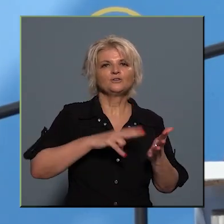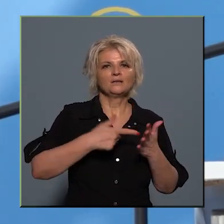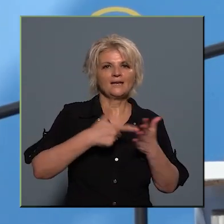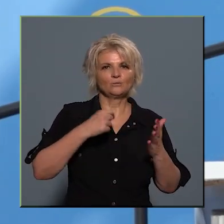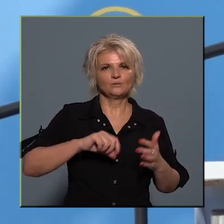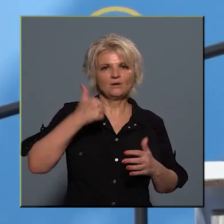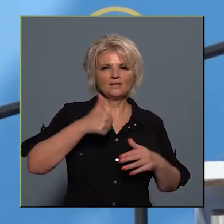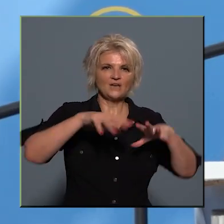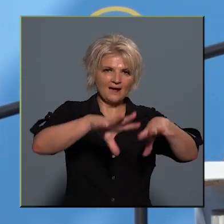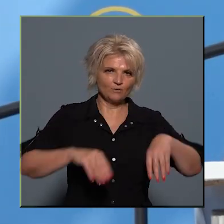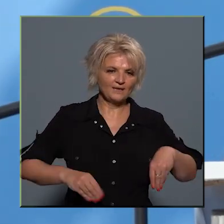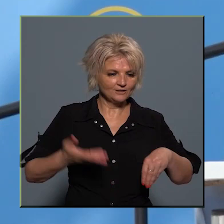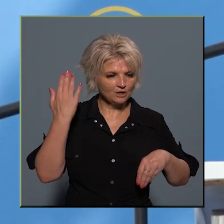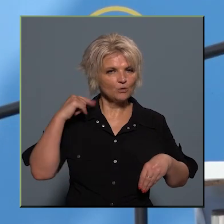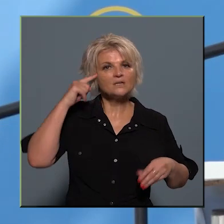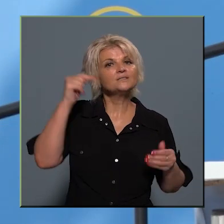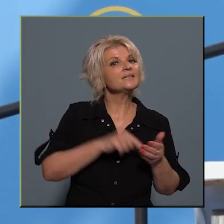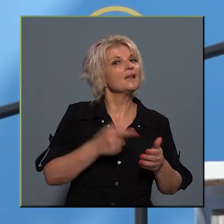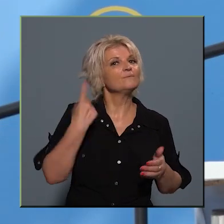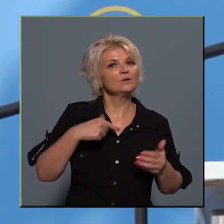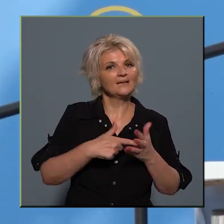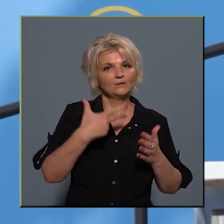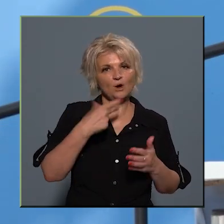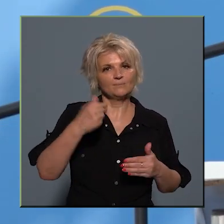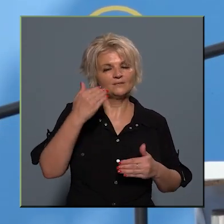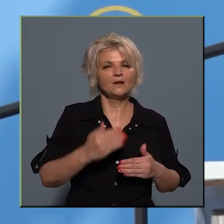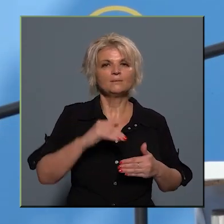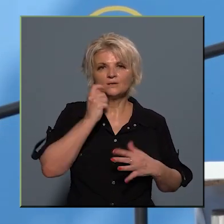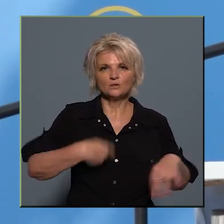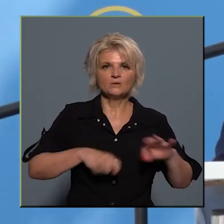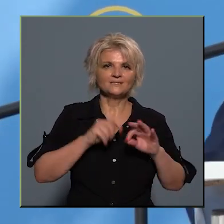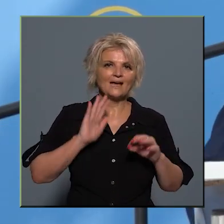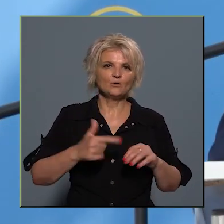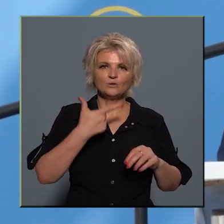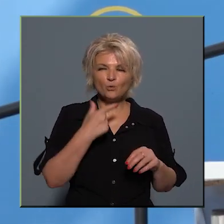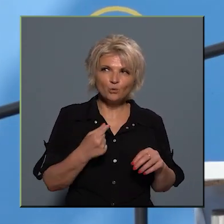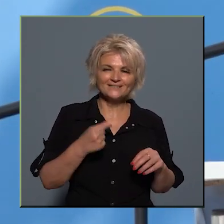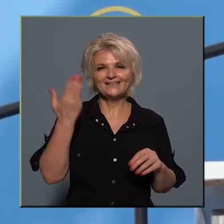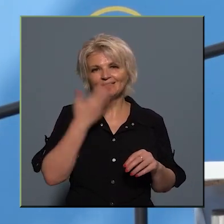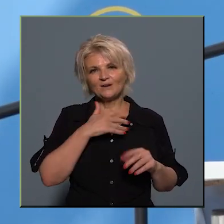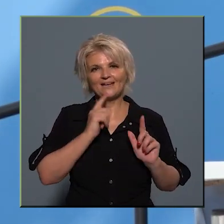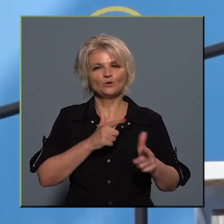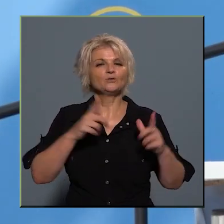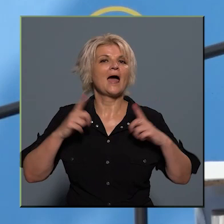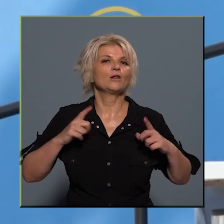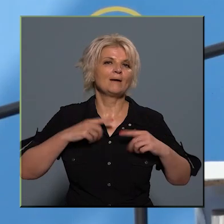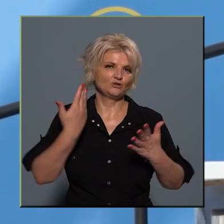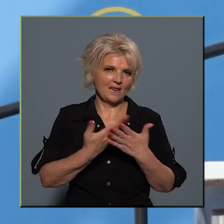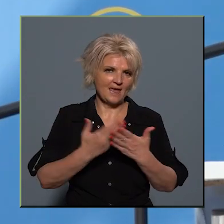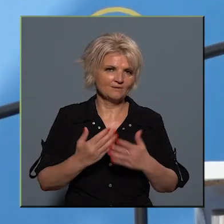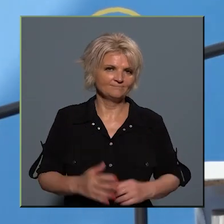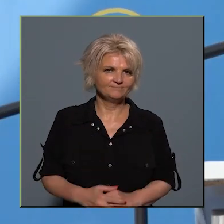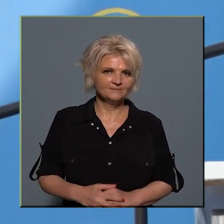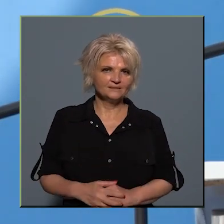2021-es elfogadásakor azt tűzte ki célul, hogy 2030-ra Magyarországon 20 hidrogén töltőállomás létesüljön,